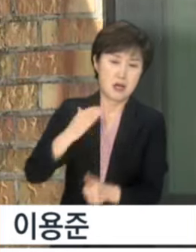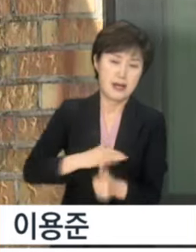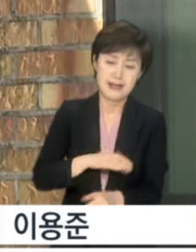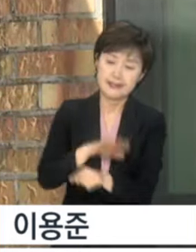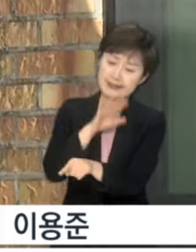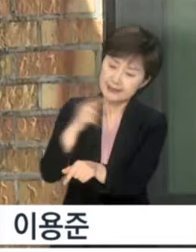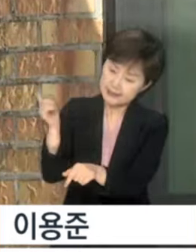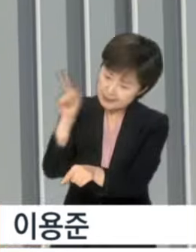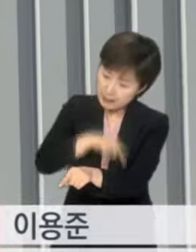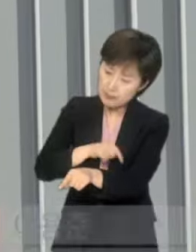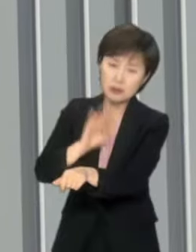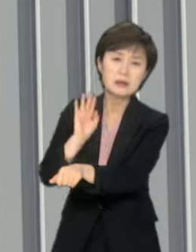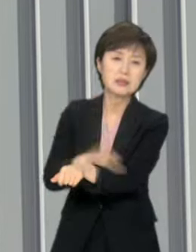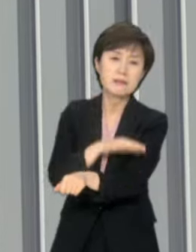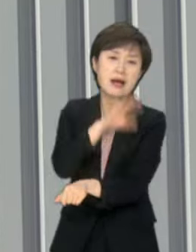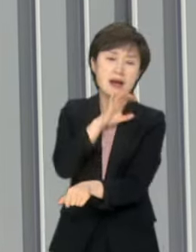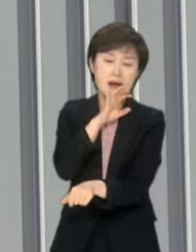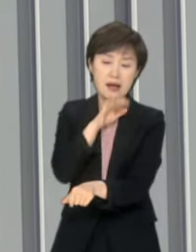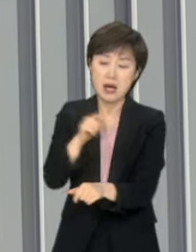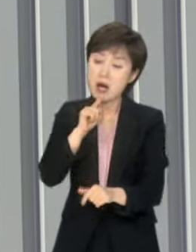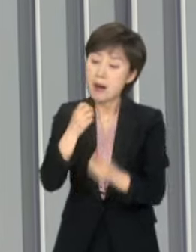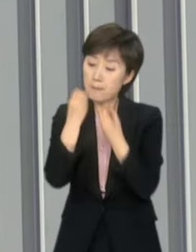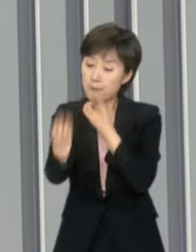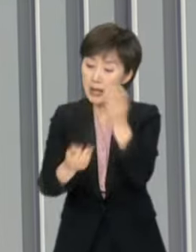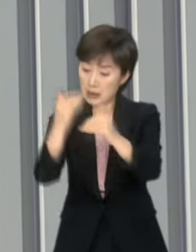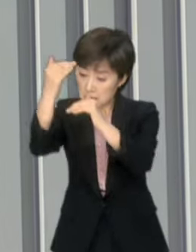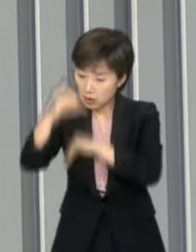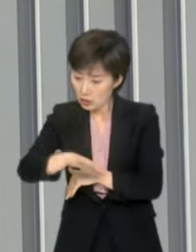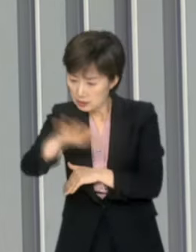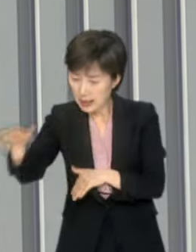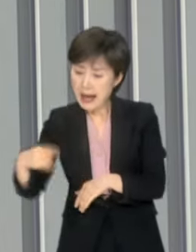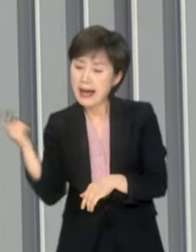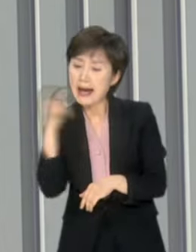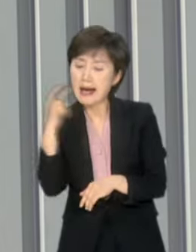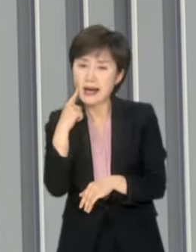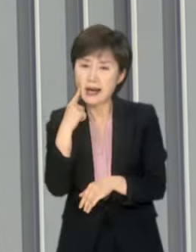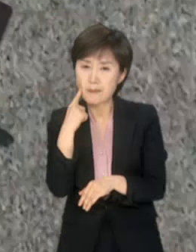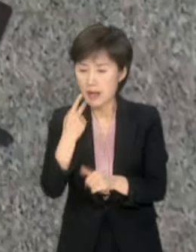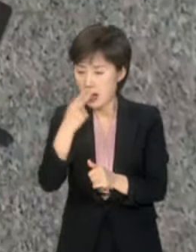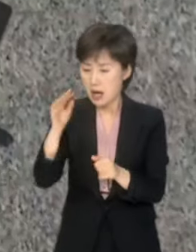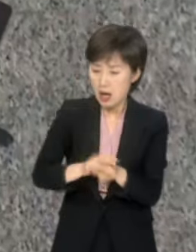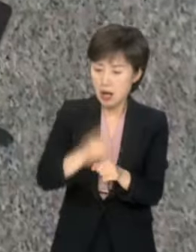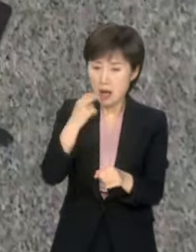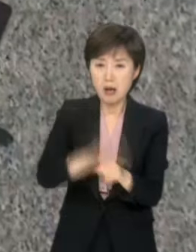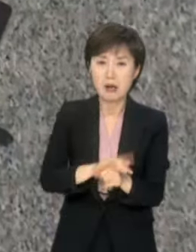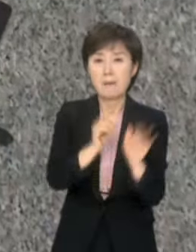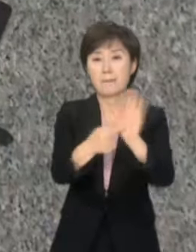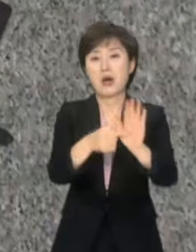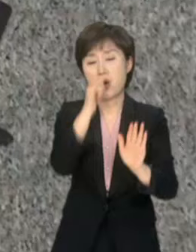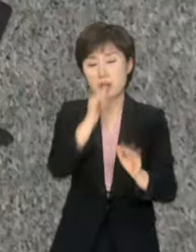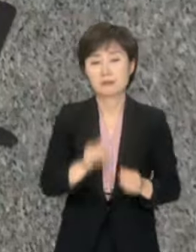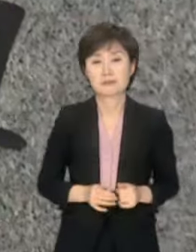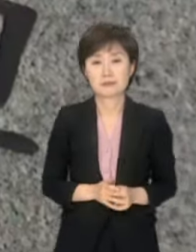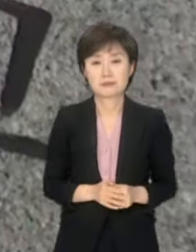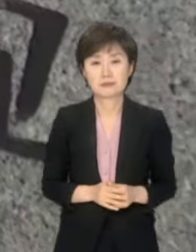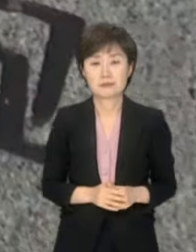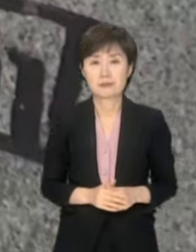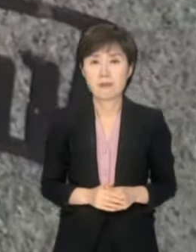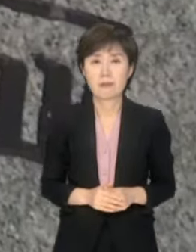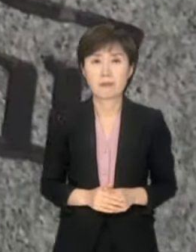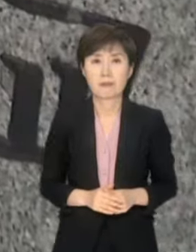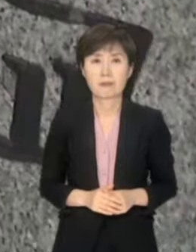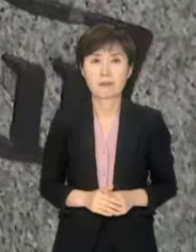문제화하는 것이라며 허위 사실유포 등 혐의로 고소한 상황이라고 밝혔습니다 합뉴스